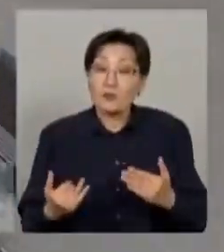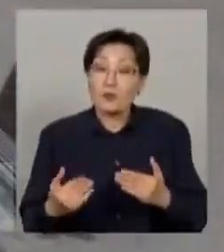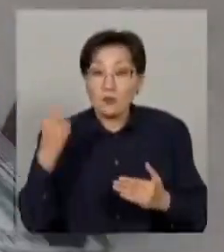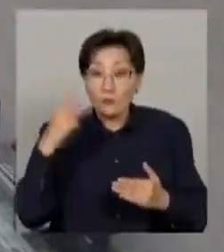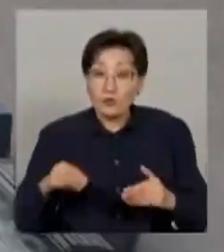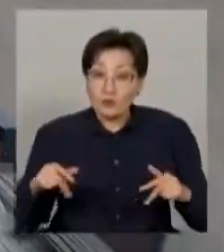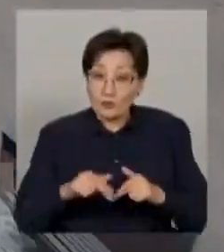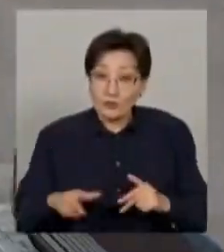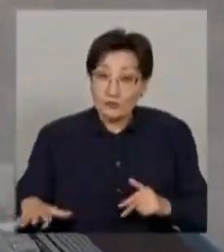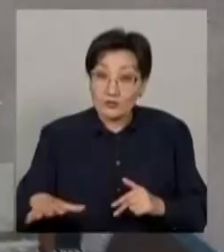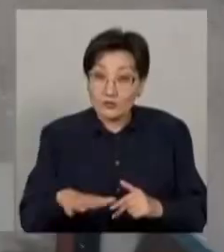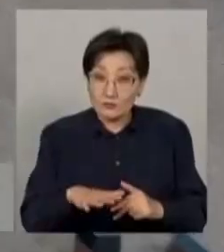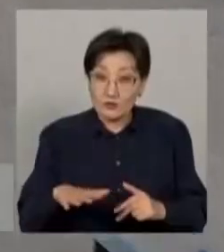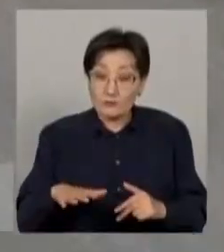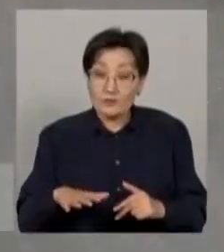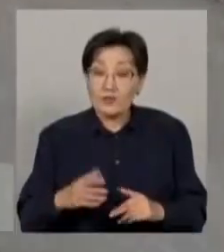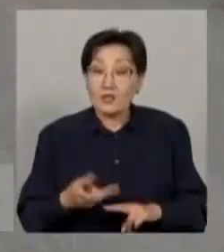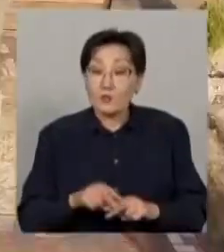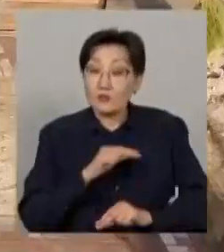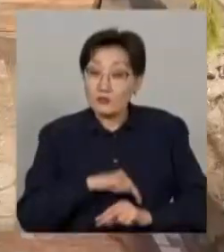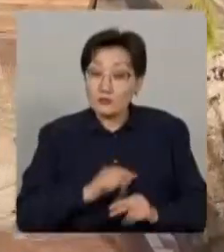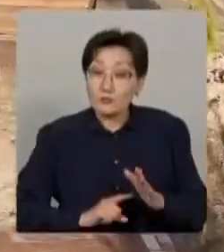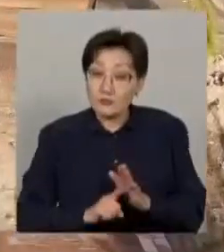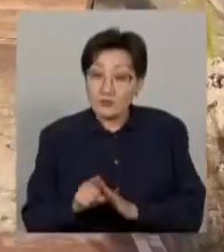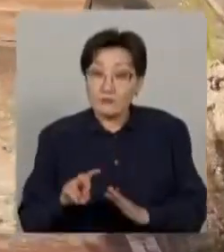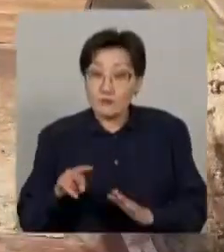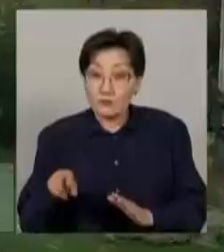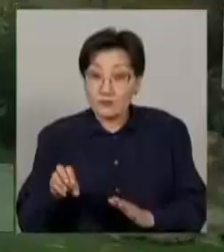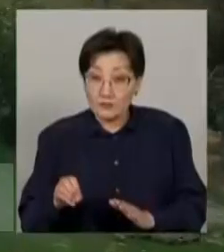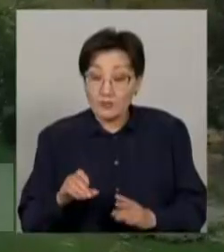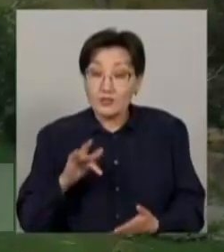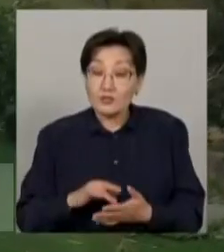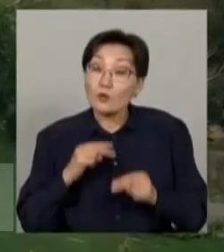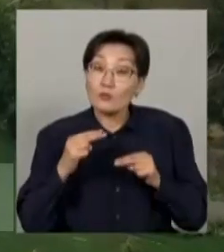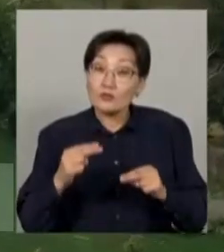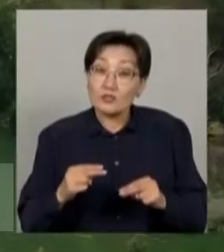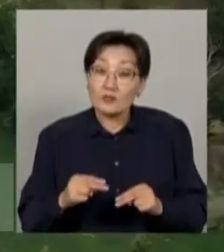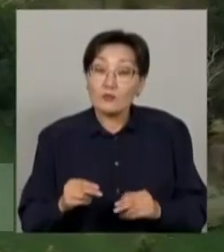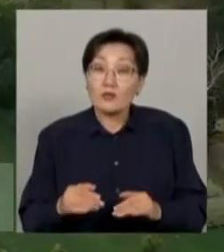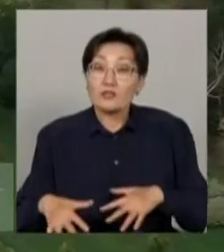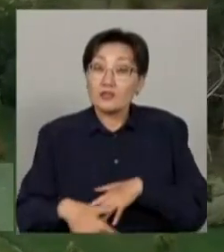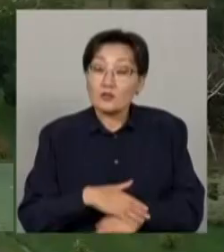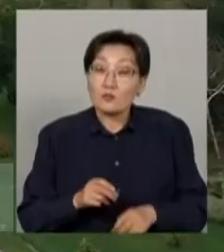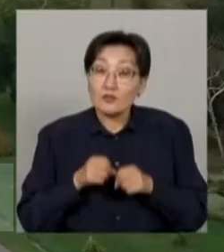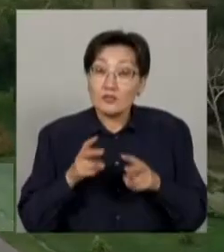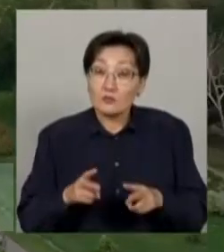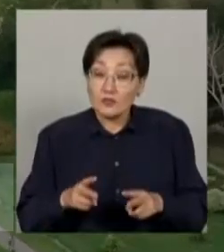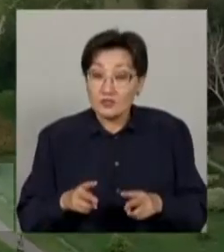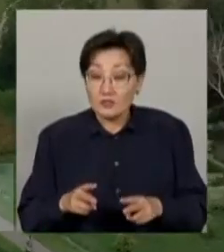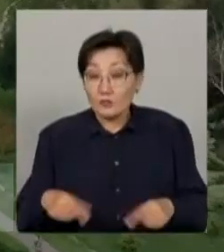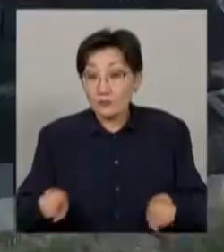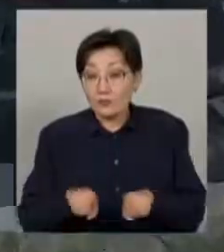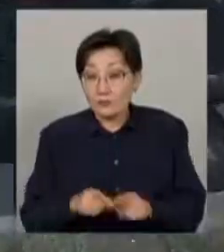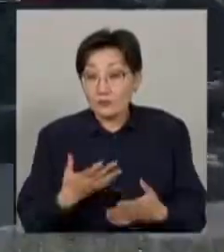путем ограничения транспортного движения. Эти работы начнутся в июле. В центре внимания также общественная безопасность населения.